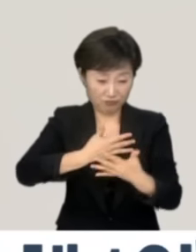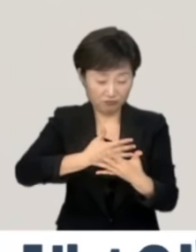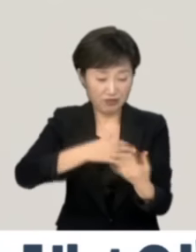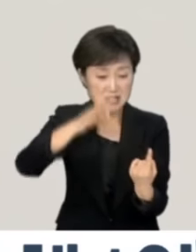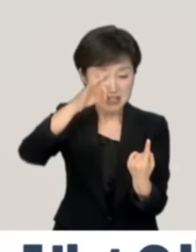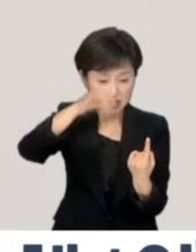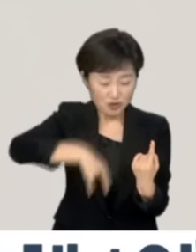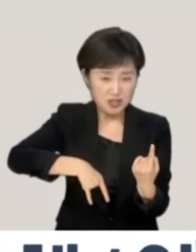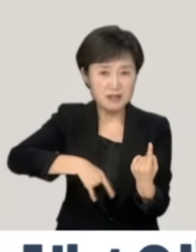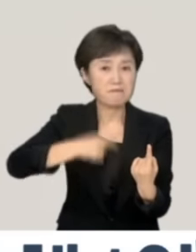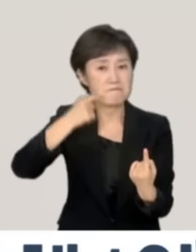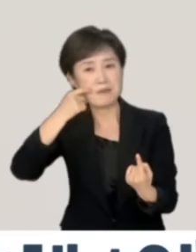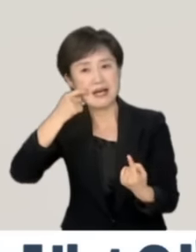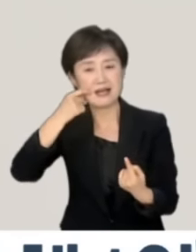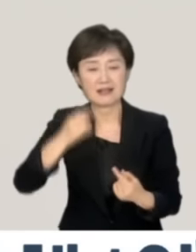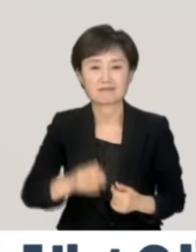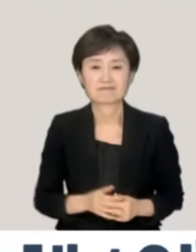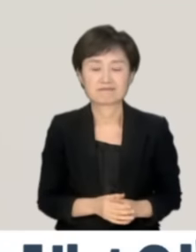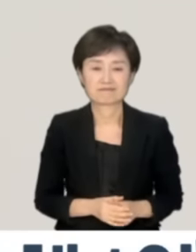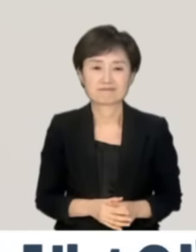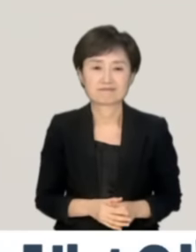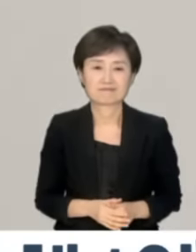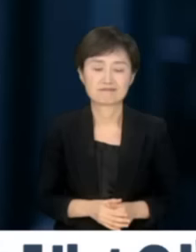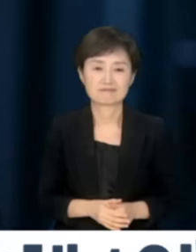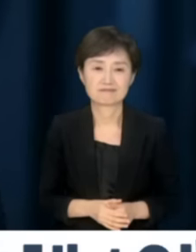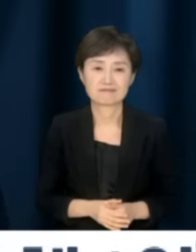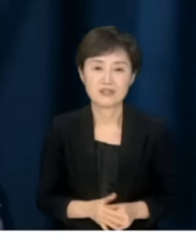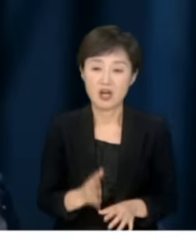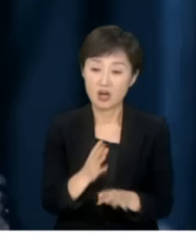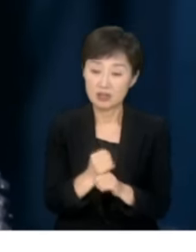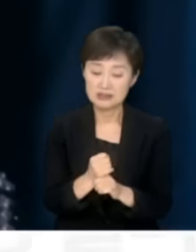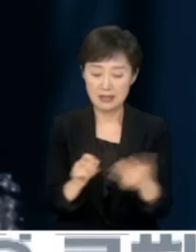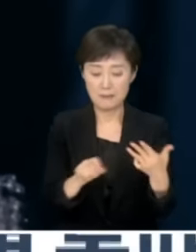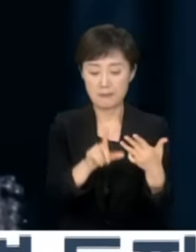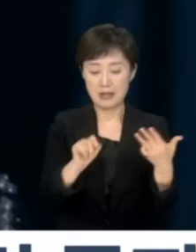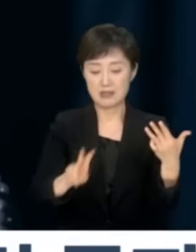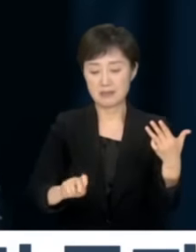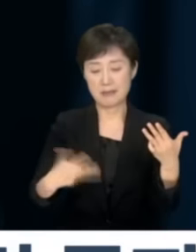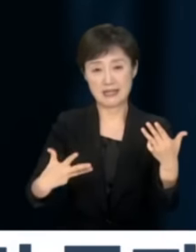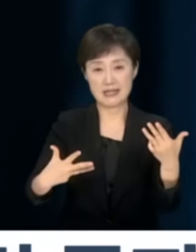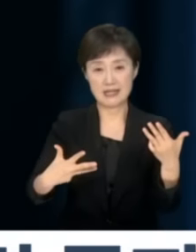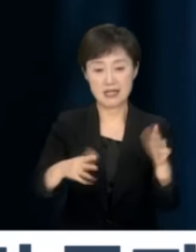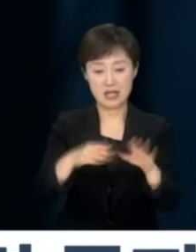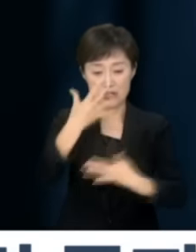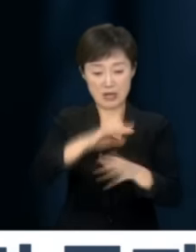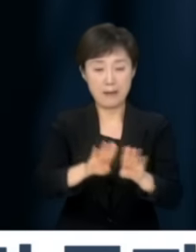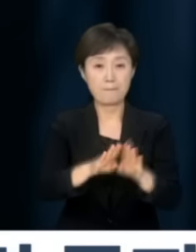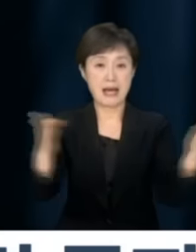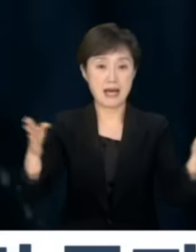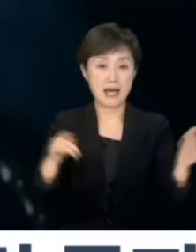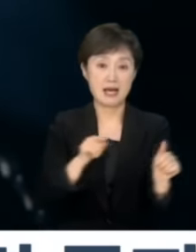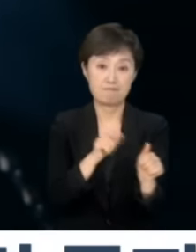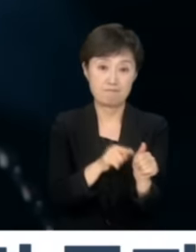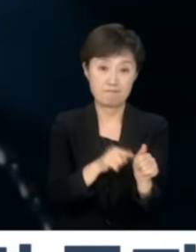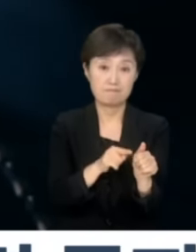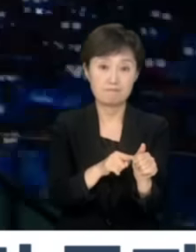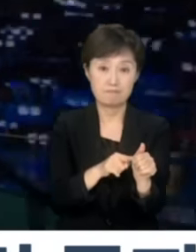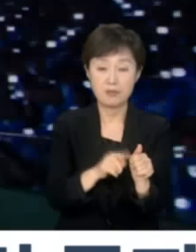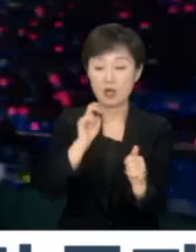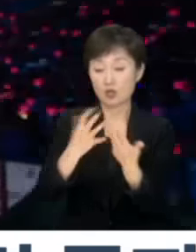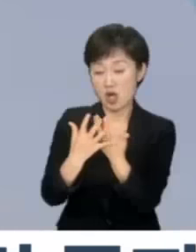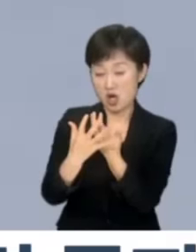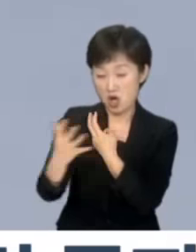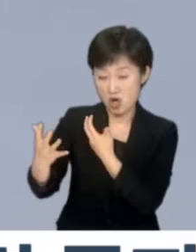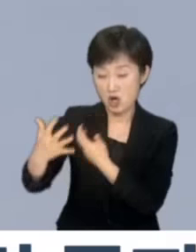영화의 새 역사를 쓴 주인공이 되었습니다. 지난 8월 28일 개봉한 임영웅 씨의 I'm Hero The